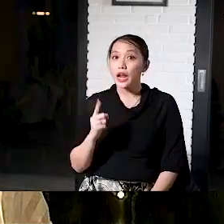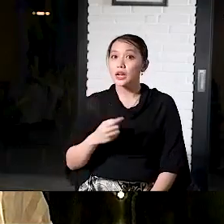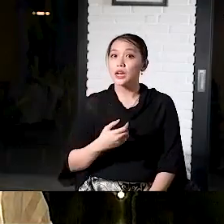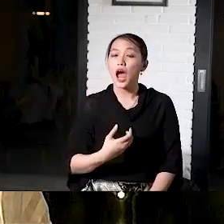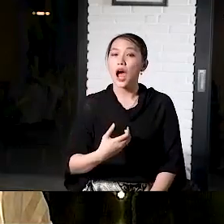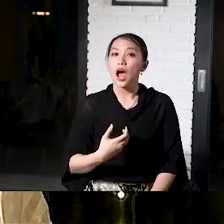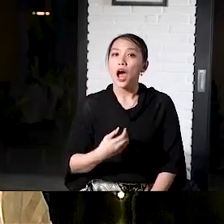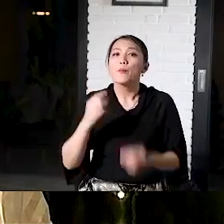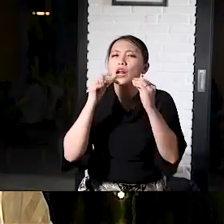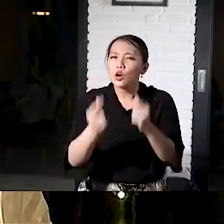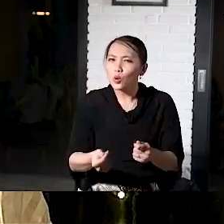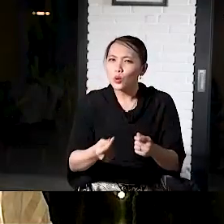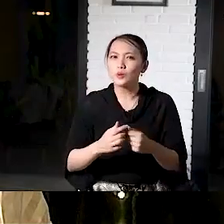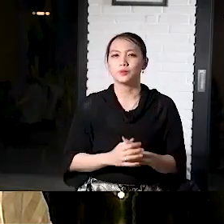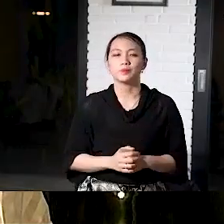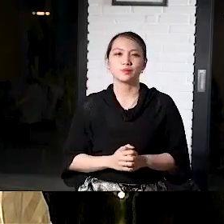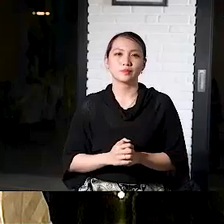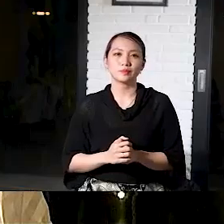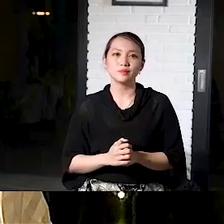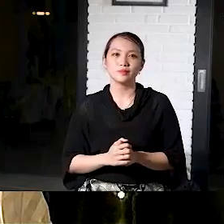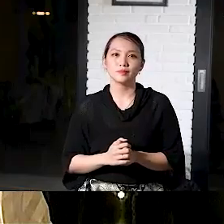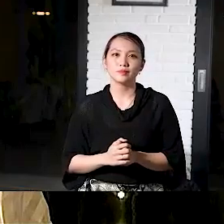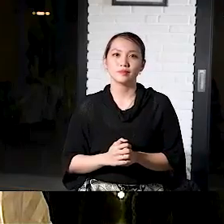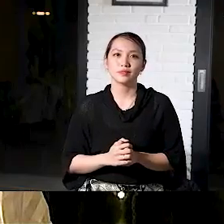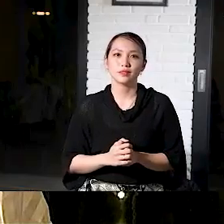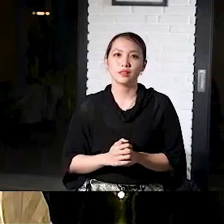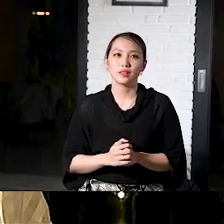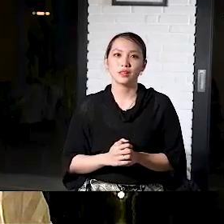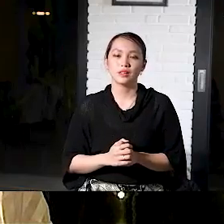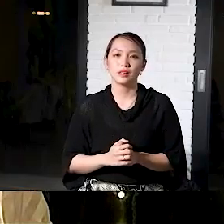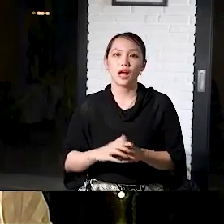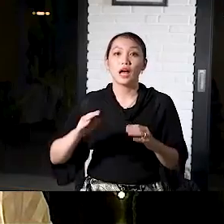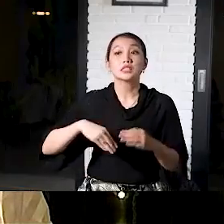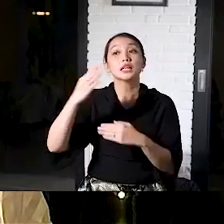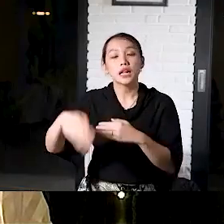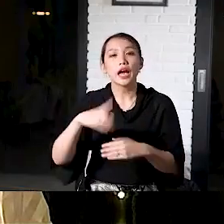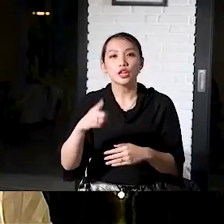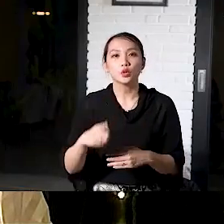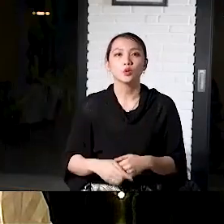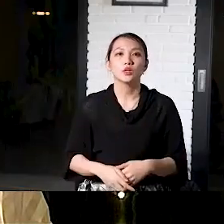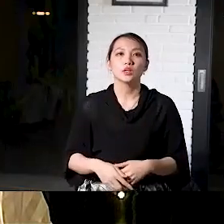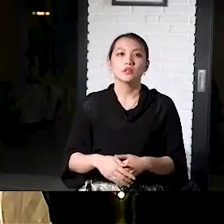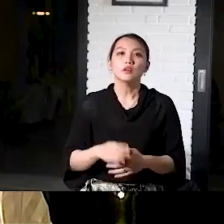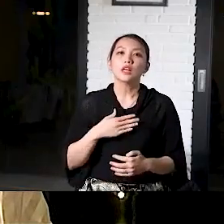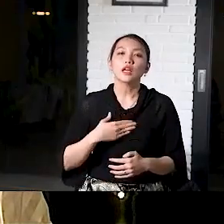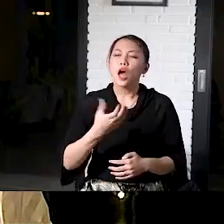Sejak teguran itu, saya datang ke menara dan saya itu cuma mau menyanyi Hanya Kau.